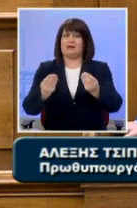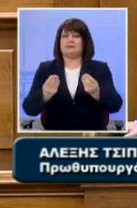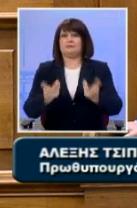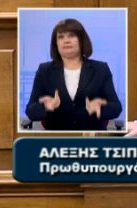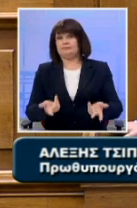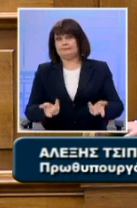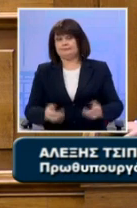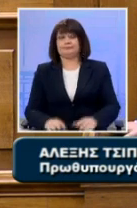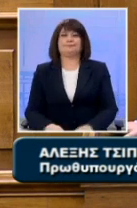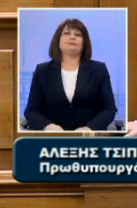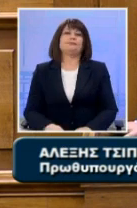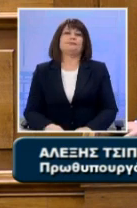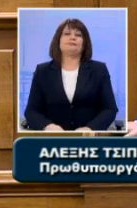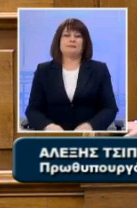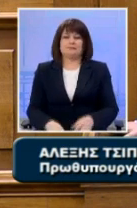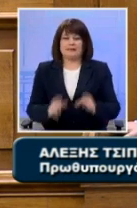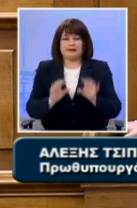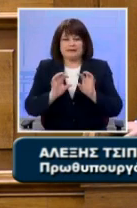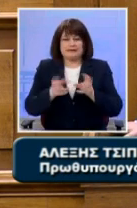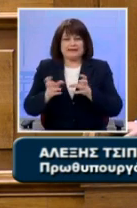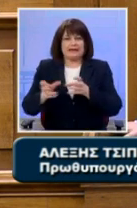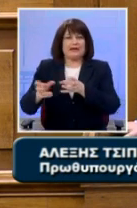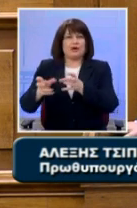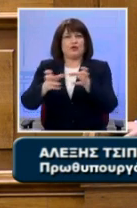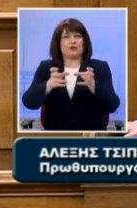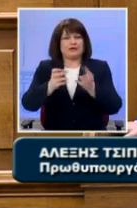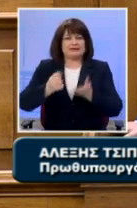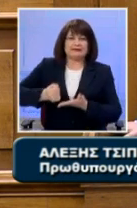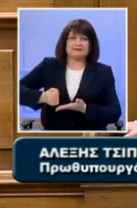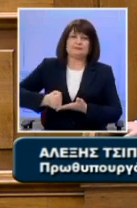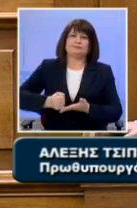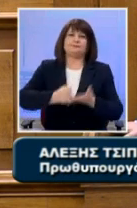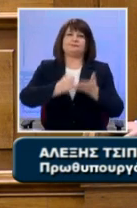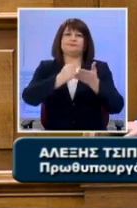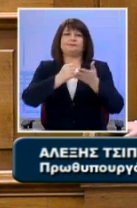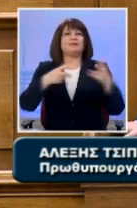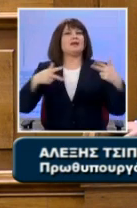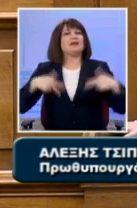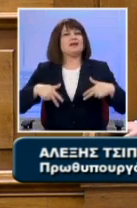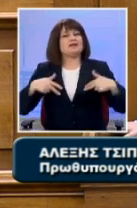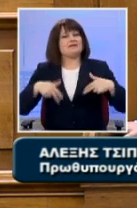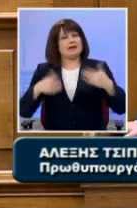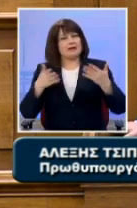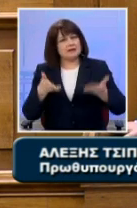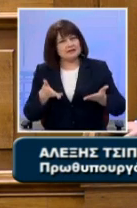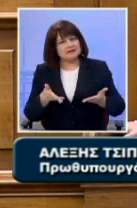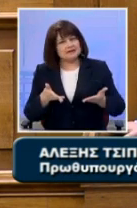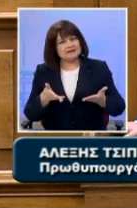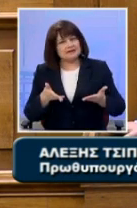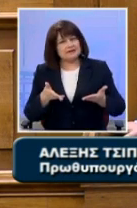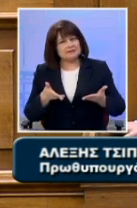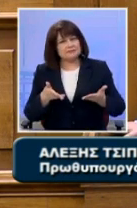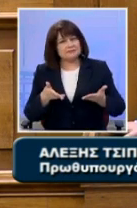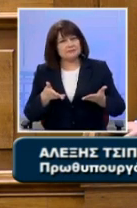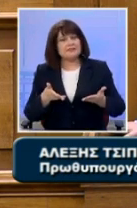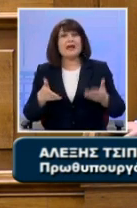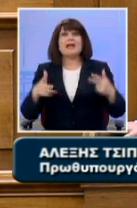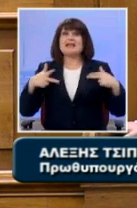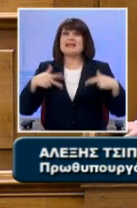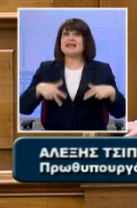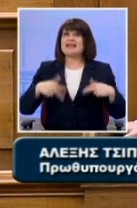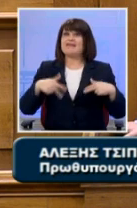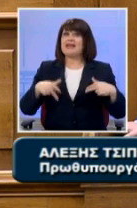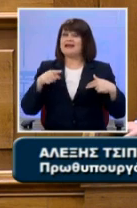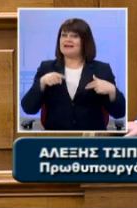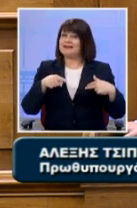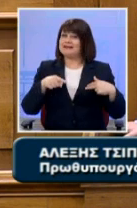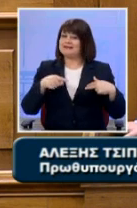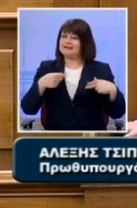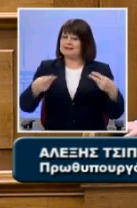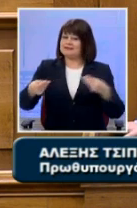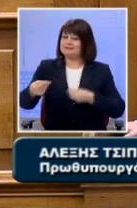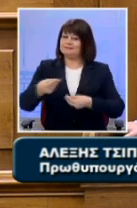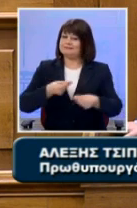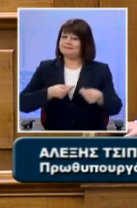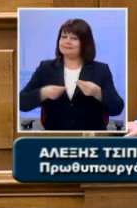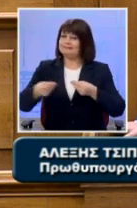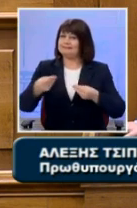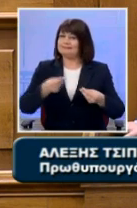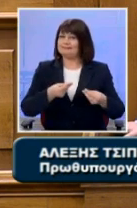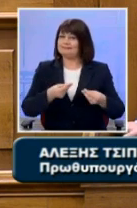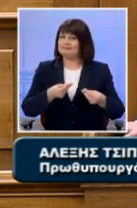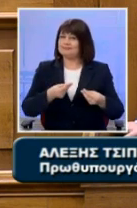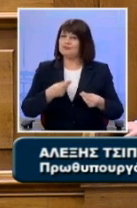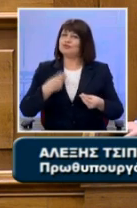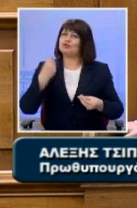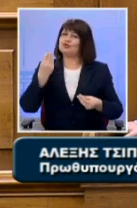Τα μέσα ενημέρωσης στήριζαν τις κυβερνήσεις που οι κυβερνήσεις με τη σειρά τους